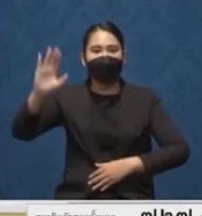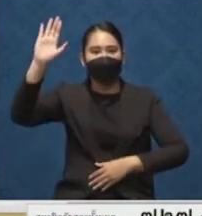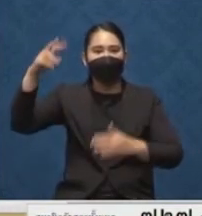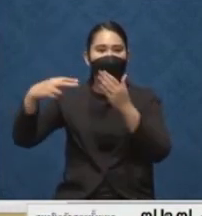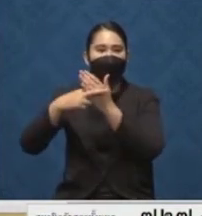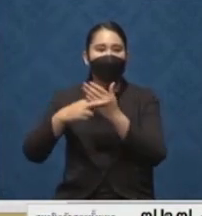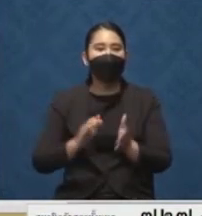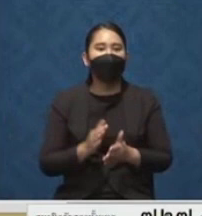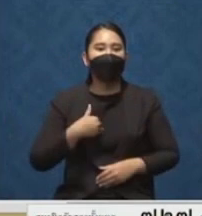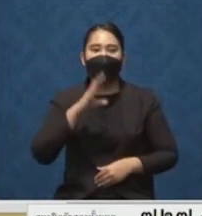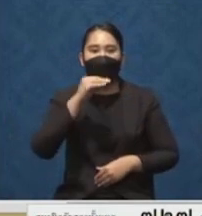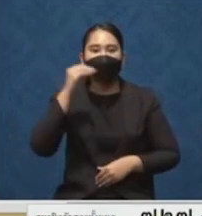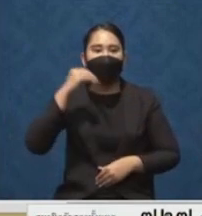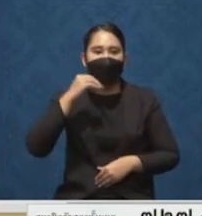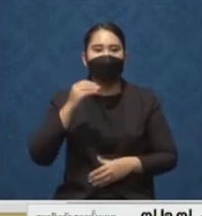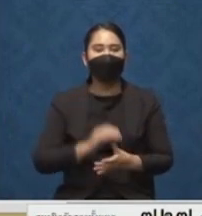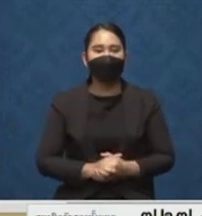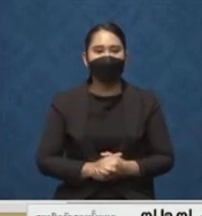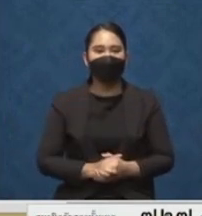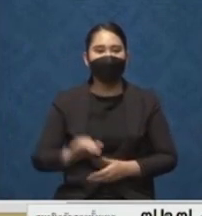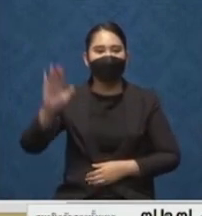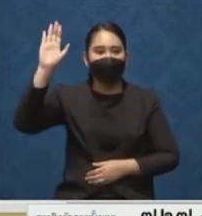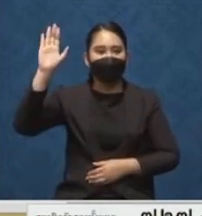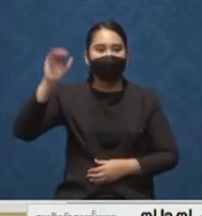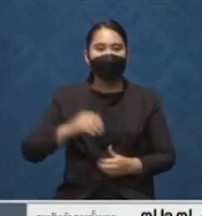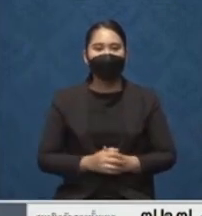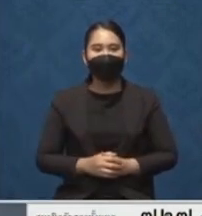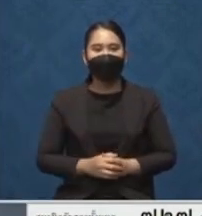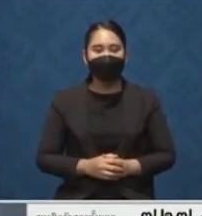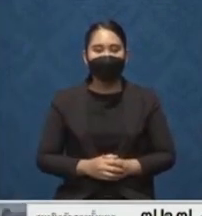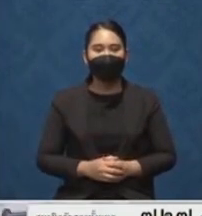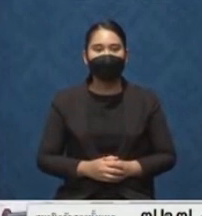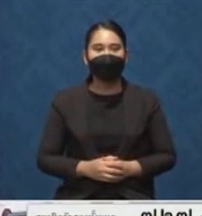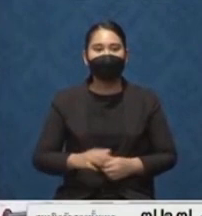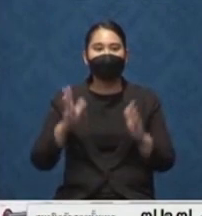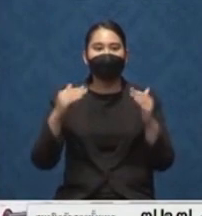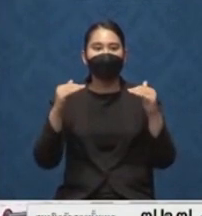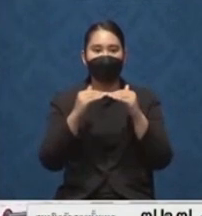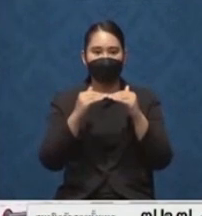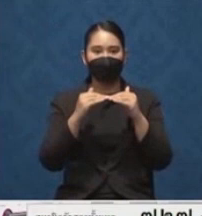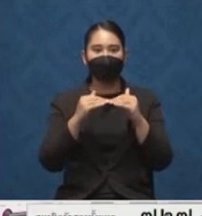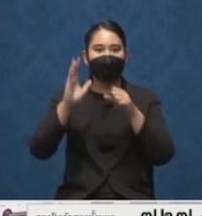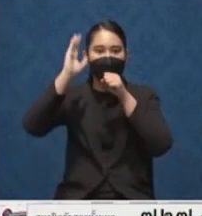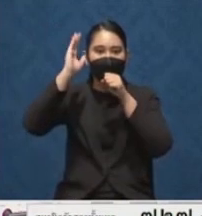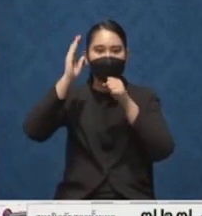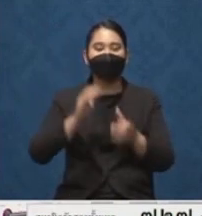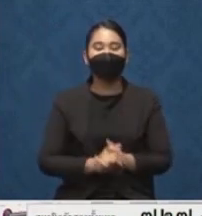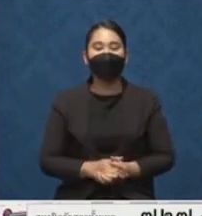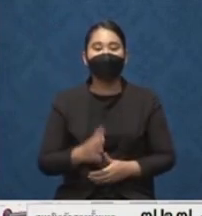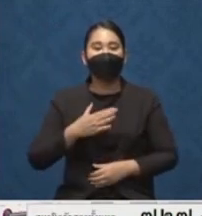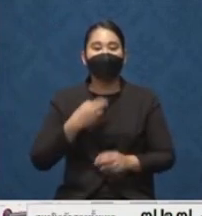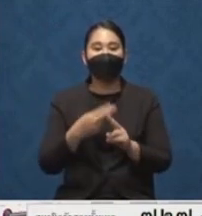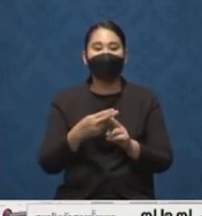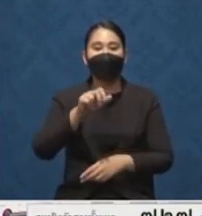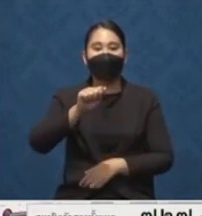ใหญ่จะพูดกันแบบนี ้ท่านประธานคะดิฉันขอใช้สิทธิ์พาดพิงค่ะ ครับ ท่านประธานคะดิฉันอม